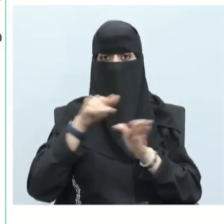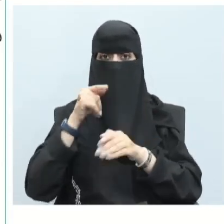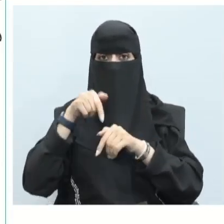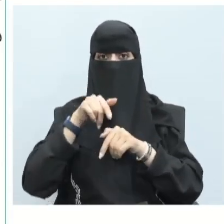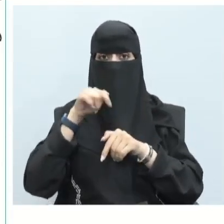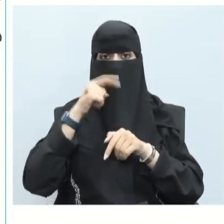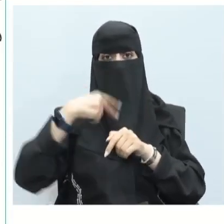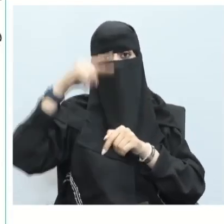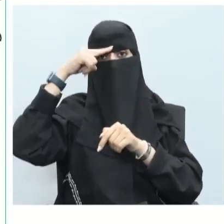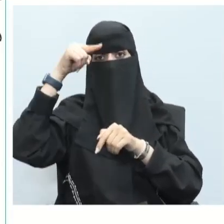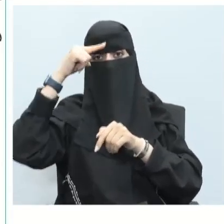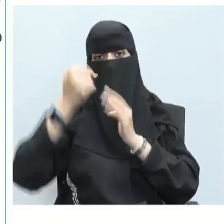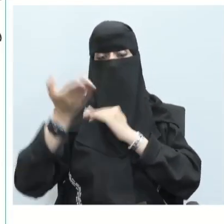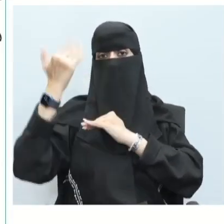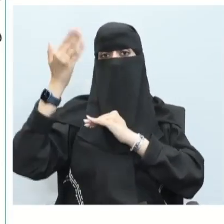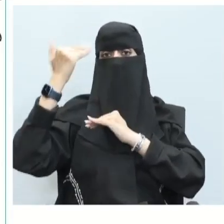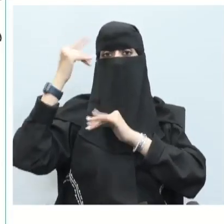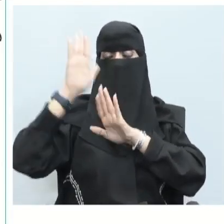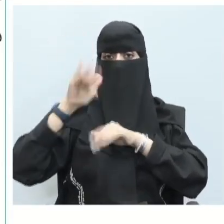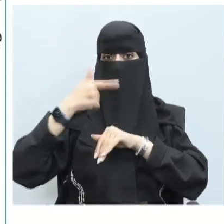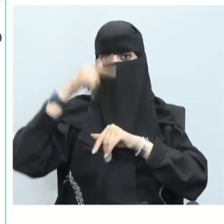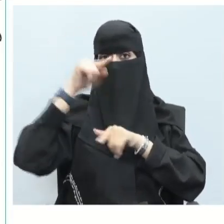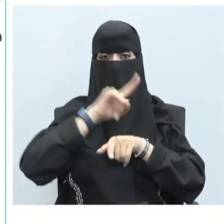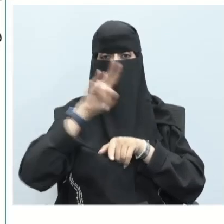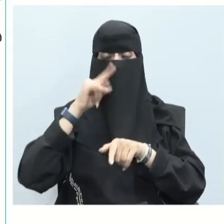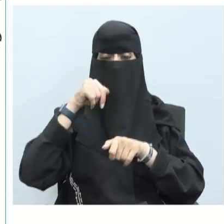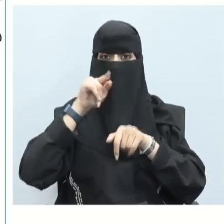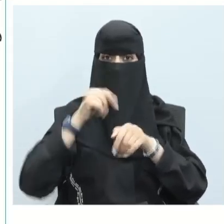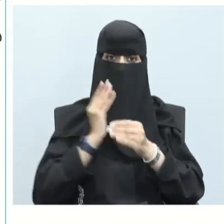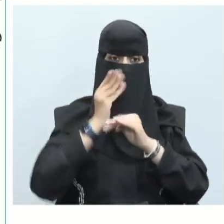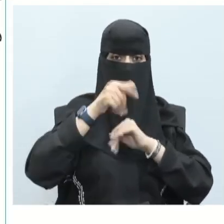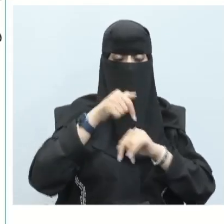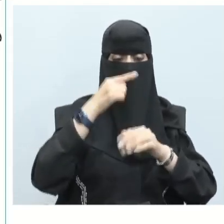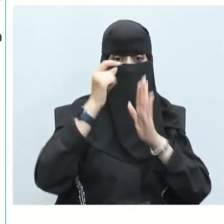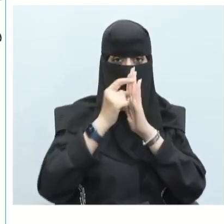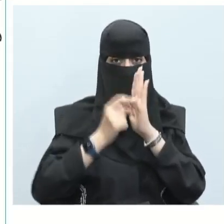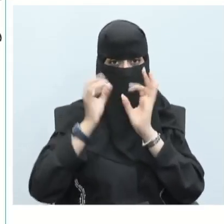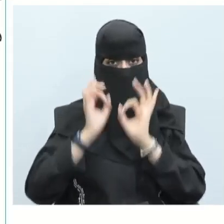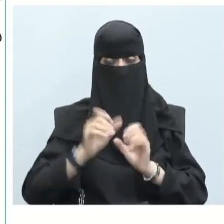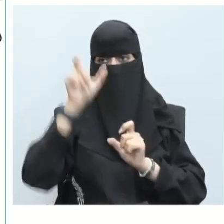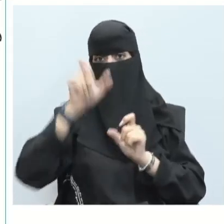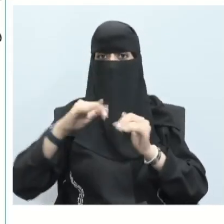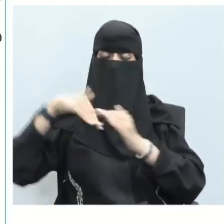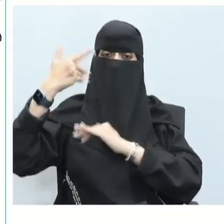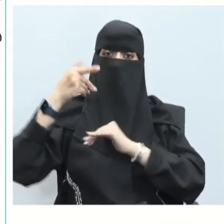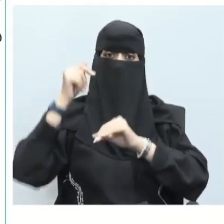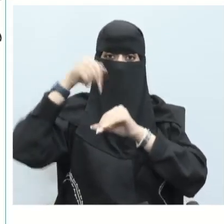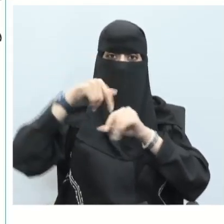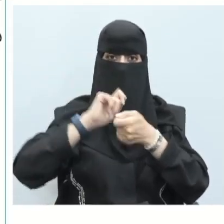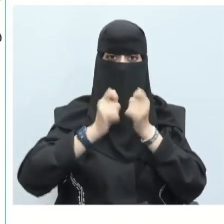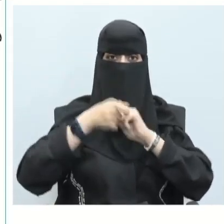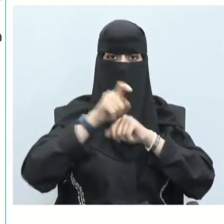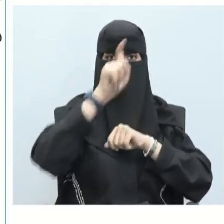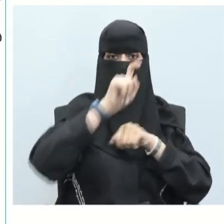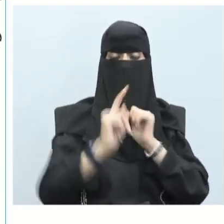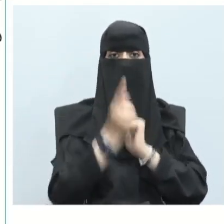خلال وضع فروض مسبقه غير مسوغ وغير داخله في التزامات الخصم وتضمينها داخل سؤال